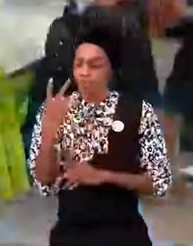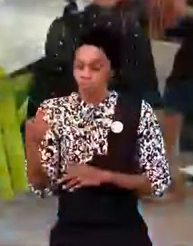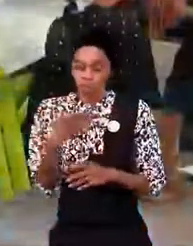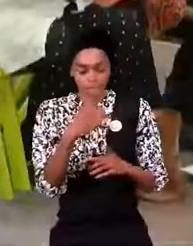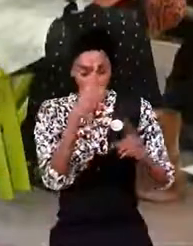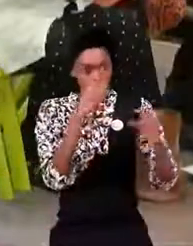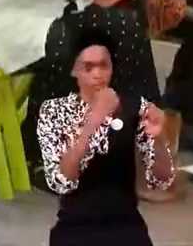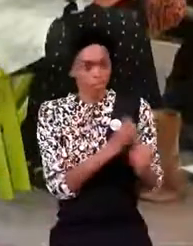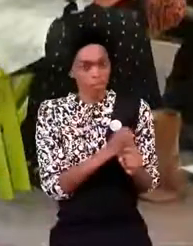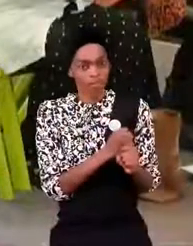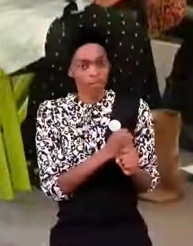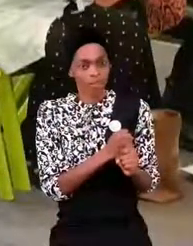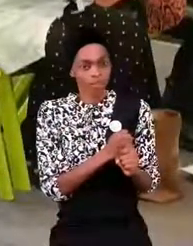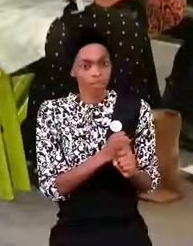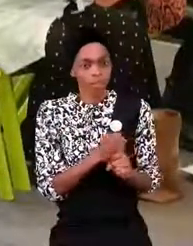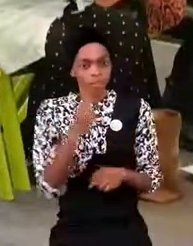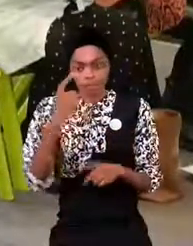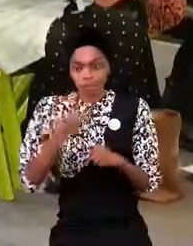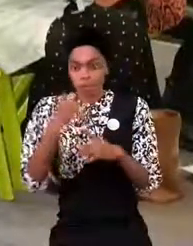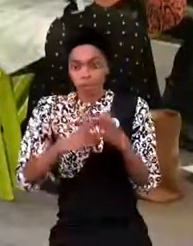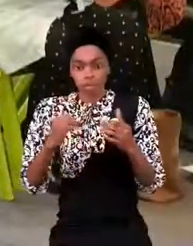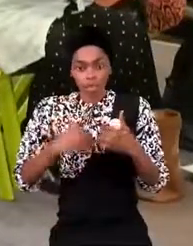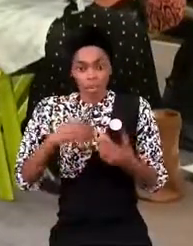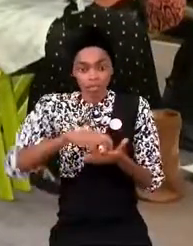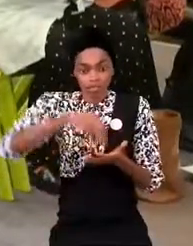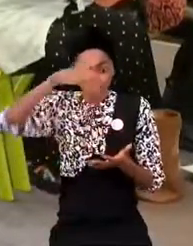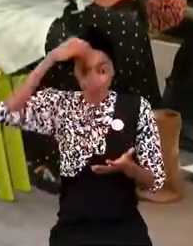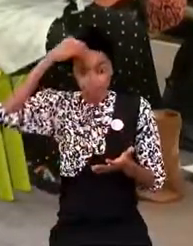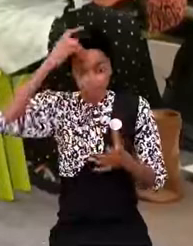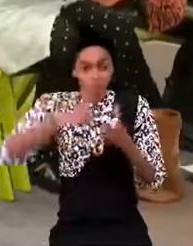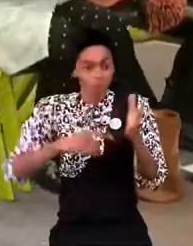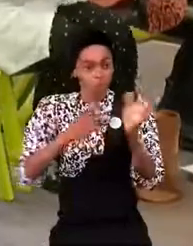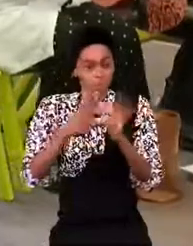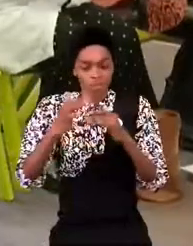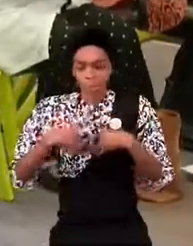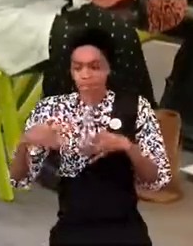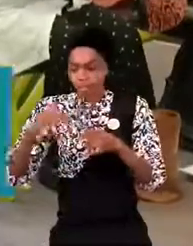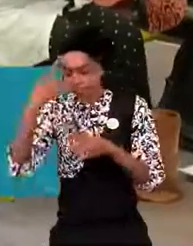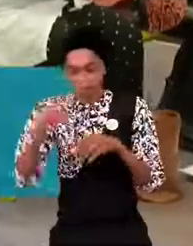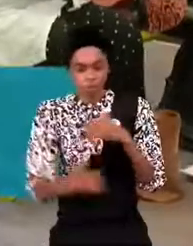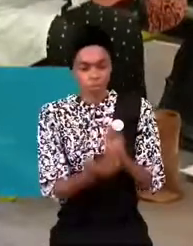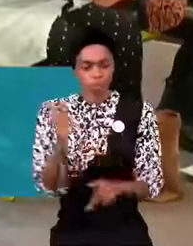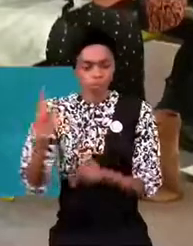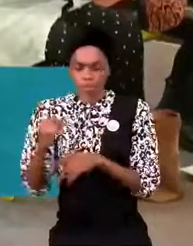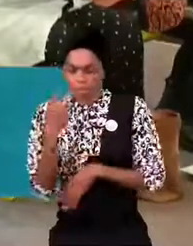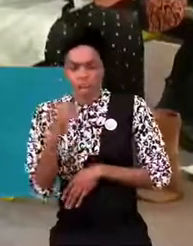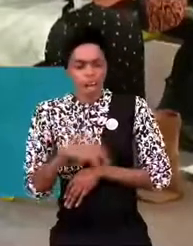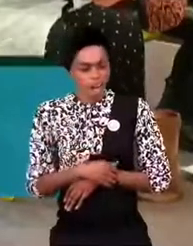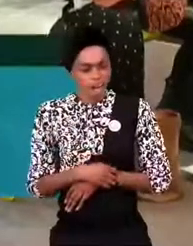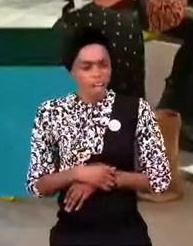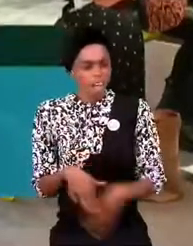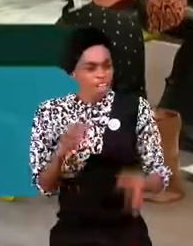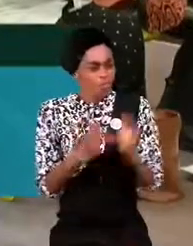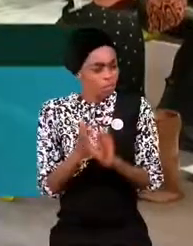fait aux autres, ils ont dit, s'il a pu faire cela, il fera pour moi. S'il a pu le faire, il fera aussi pour